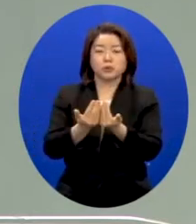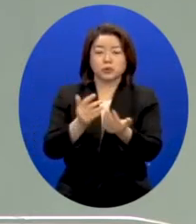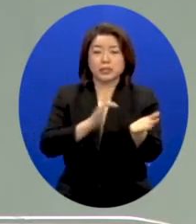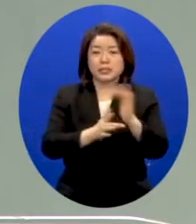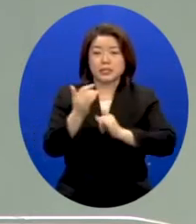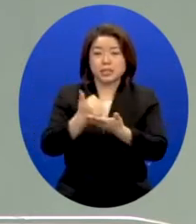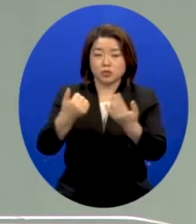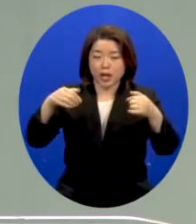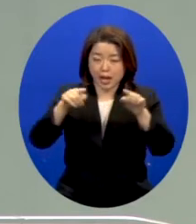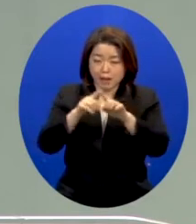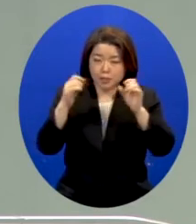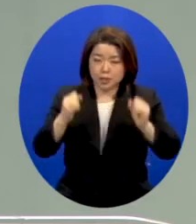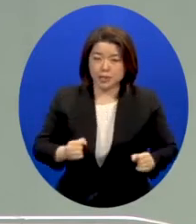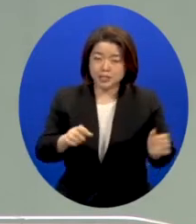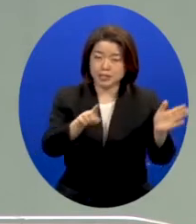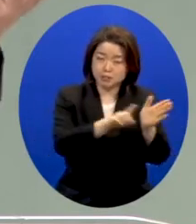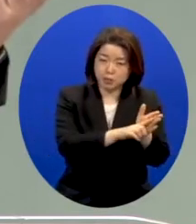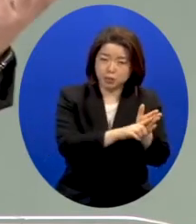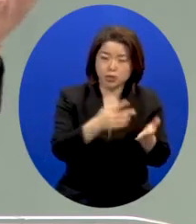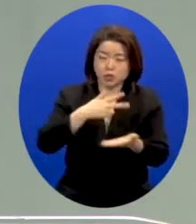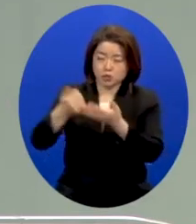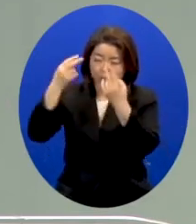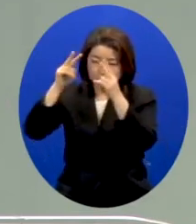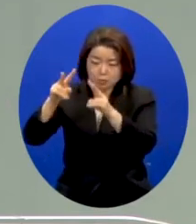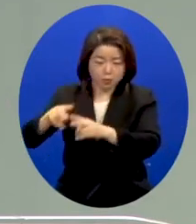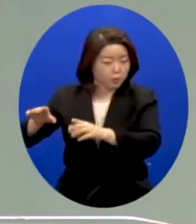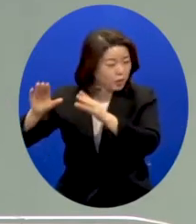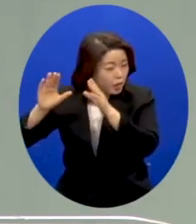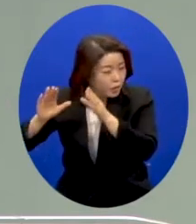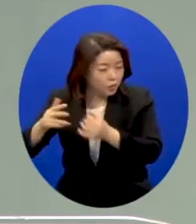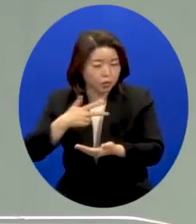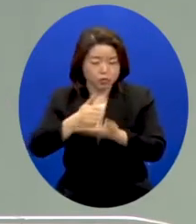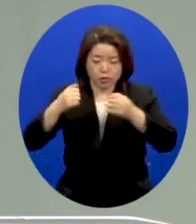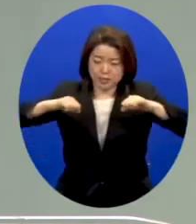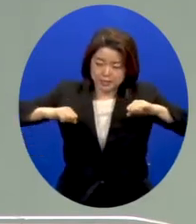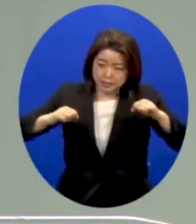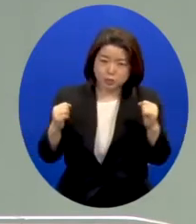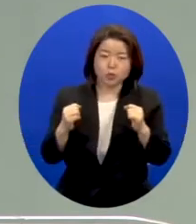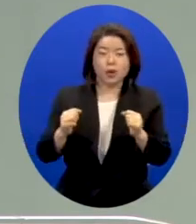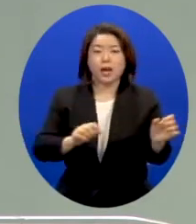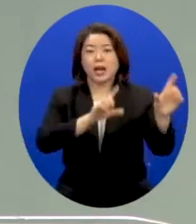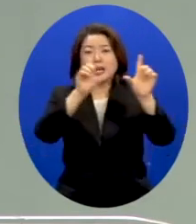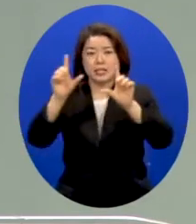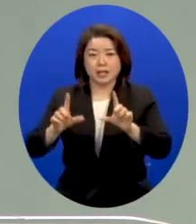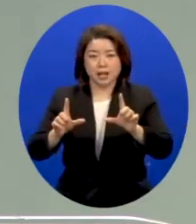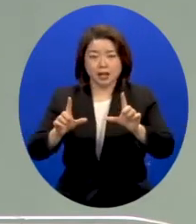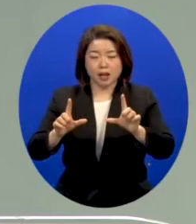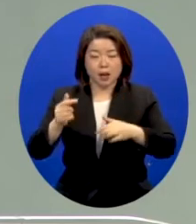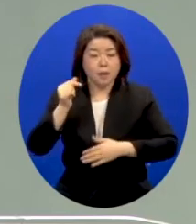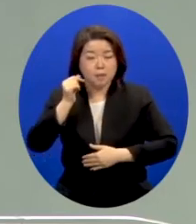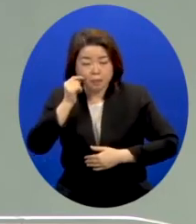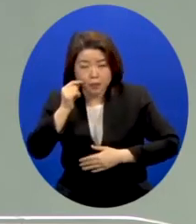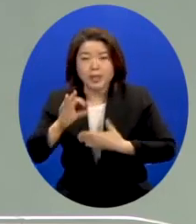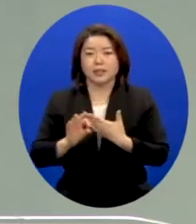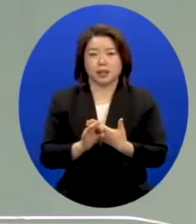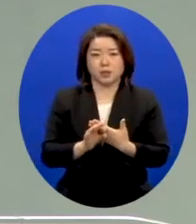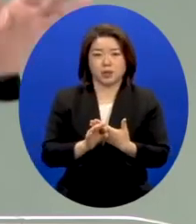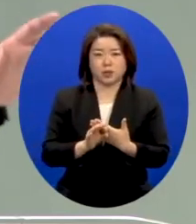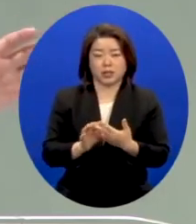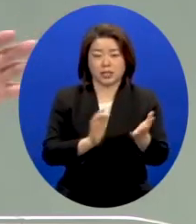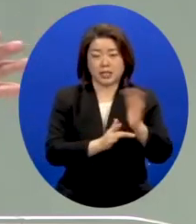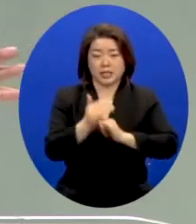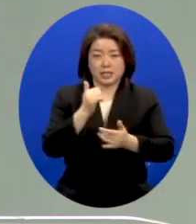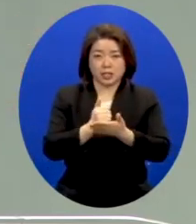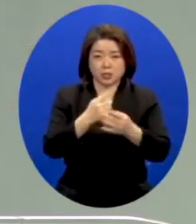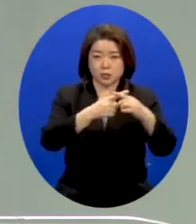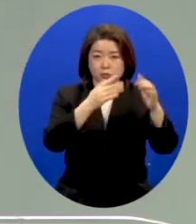믿어지고 주님을 바라보고 주님께 귀를 기울이고 주님께 순종하는 삶을 살지 못한다면 예수님이 교회